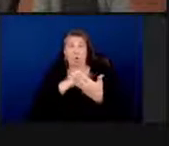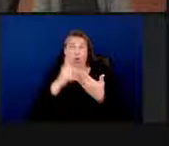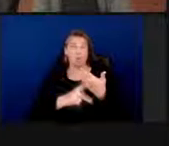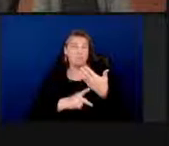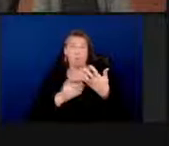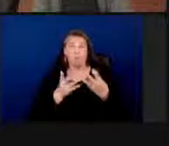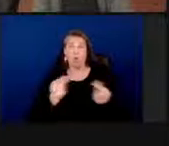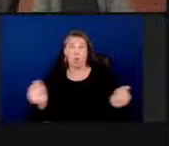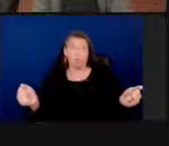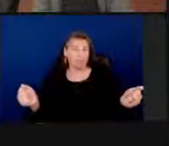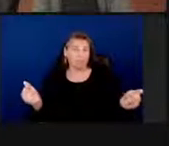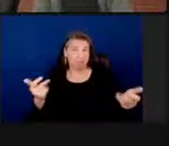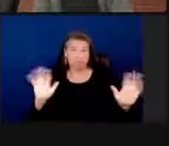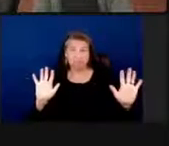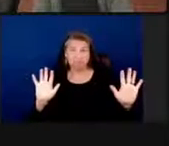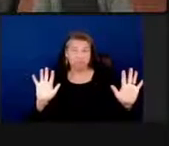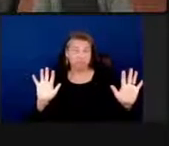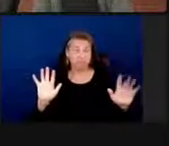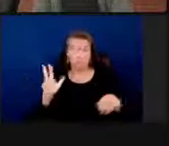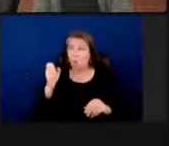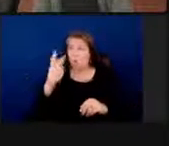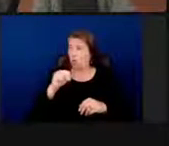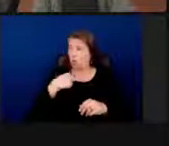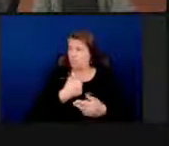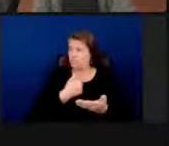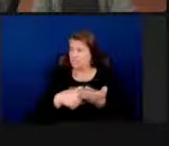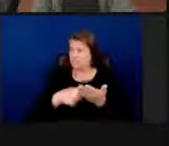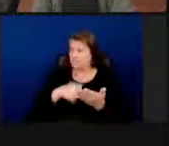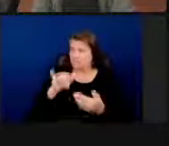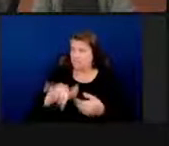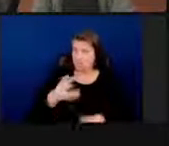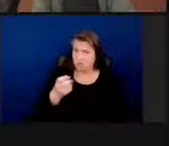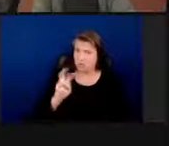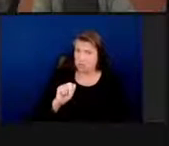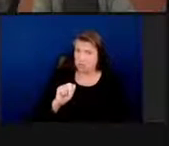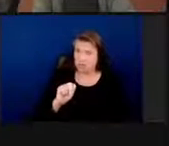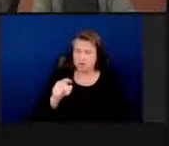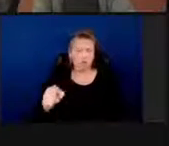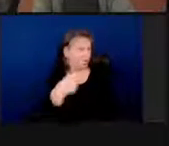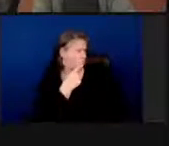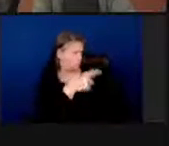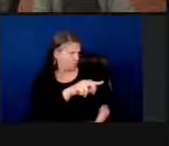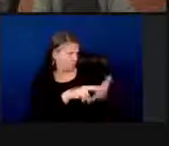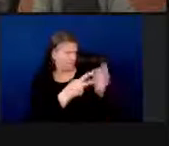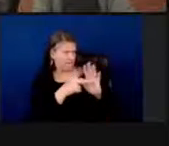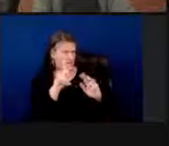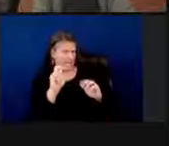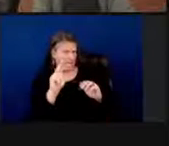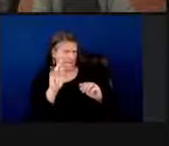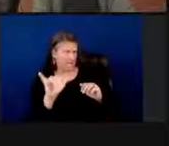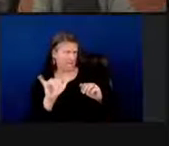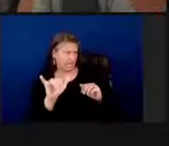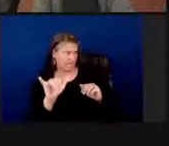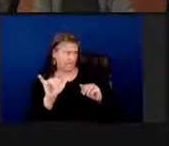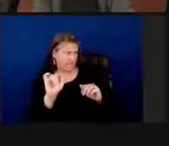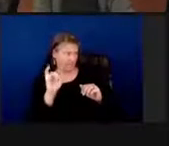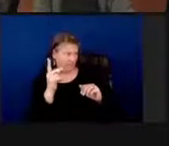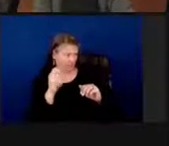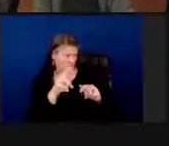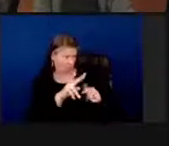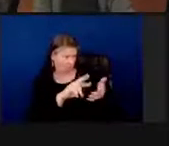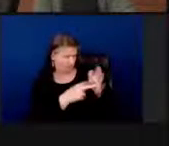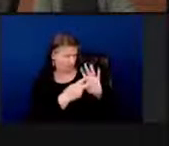برامج ماجنت اختفت في المدارس. متى تم عقد مناقشة حول هذا الموضوع؟ هل تتحدثين عن كندي